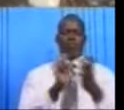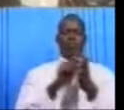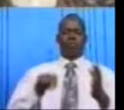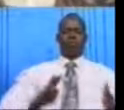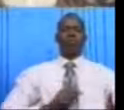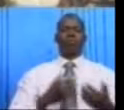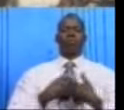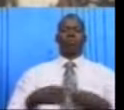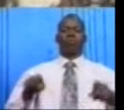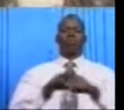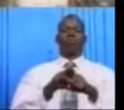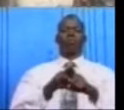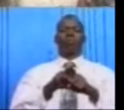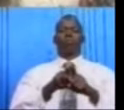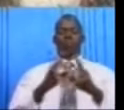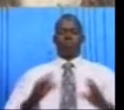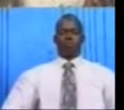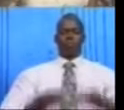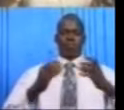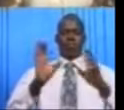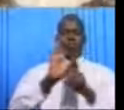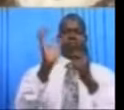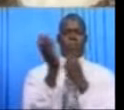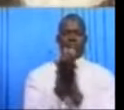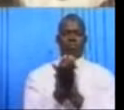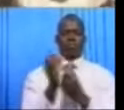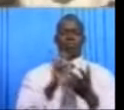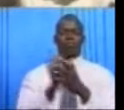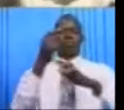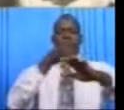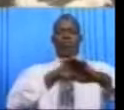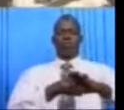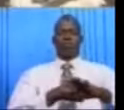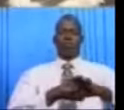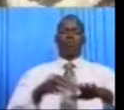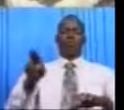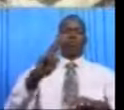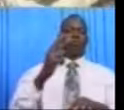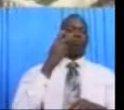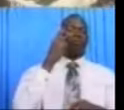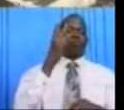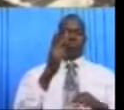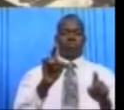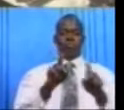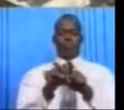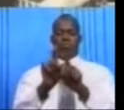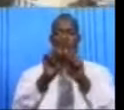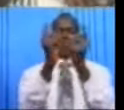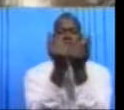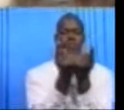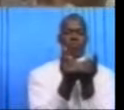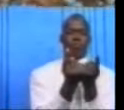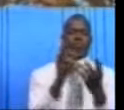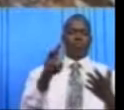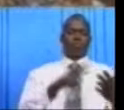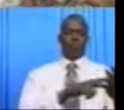comme potentialité, notre potentialité culturelle. Et cette occasion, vous avez vu compétir plusieurs troupes, les troupes de masques, les